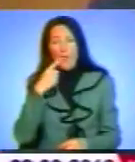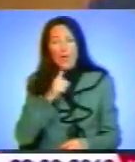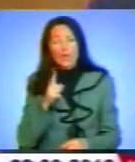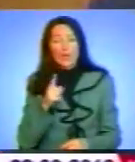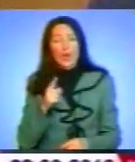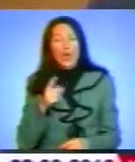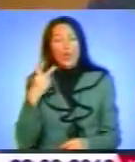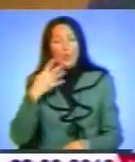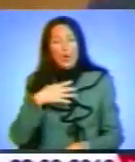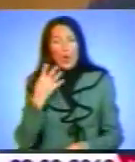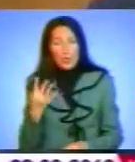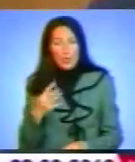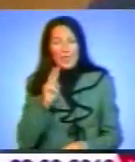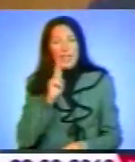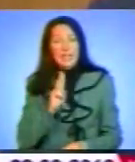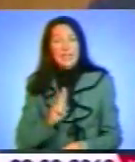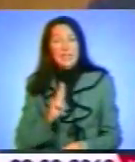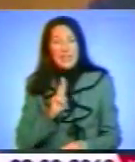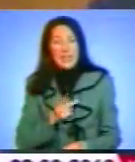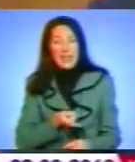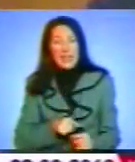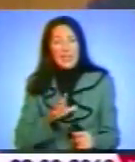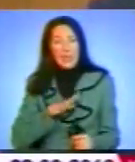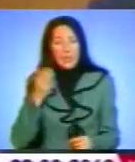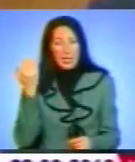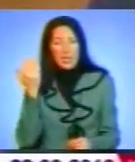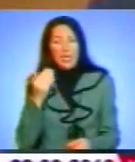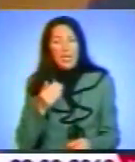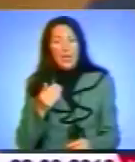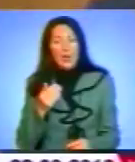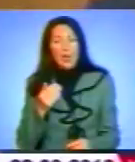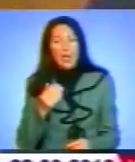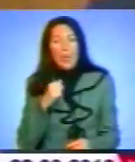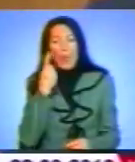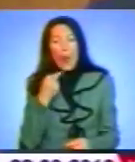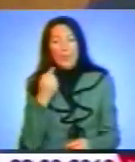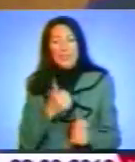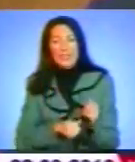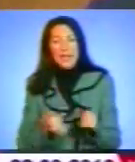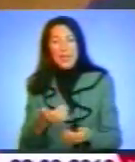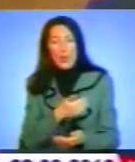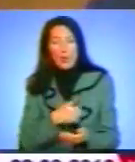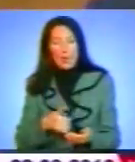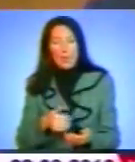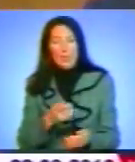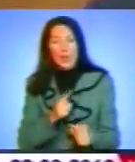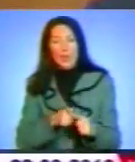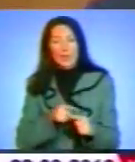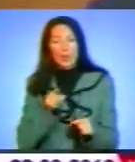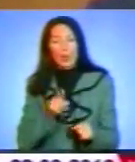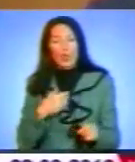44 центнери, які було торік по обрусі, середня урожайність, це половина того, що ми можемо вже реально